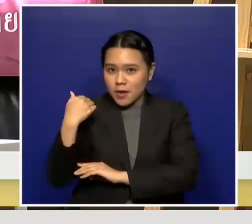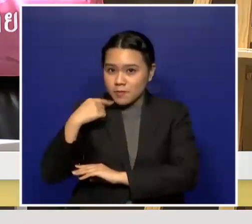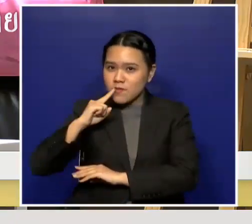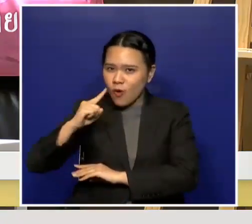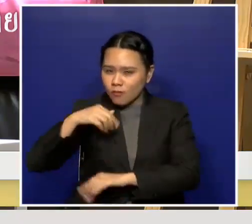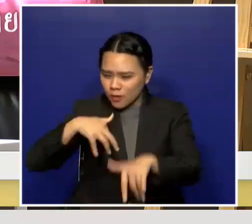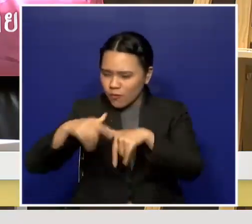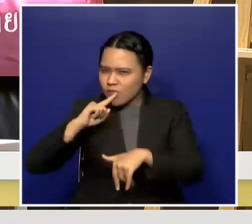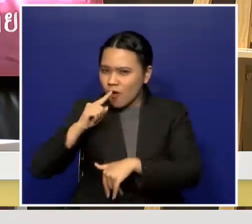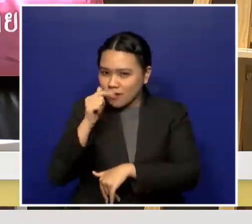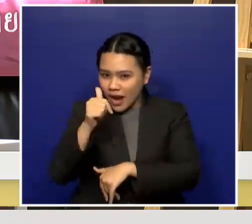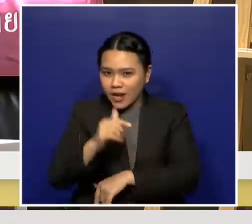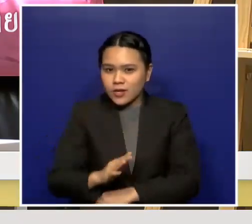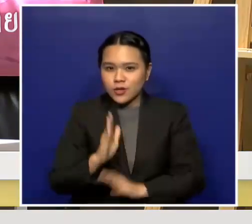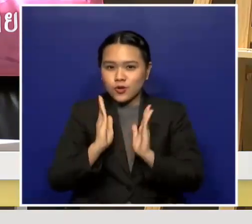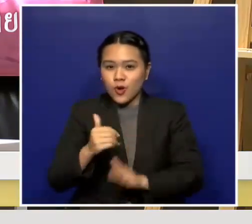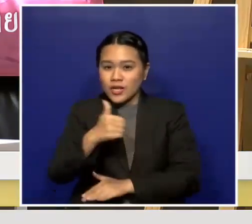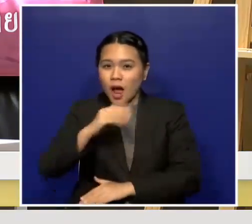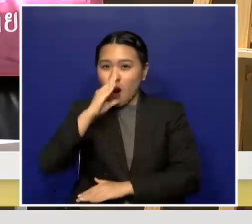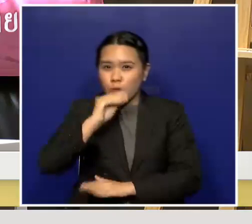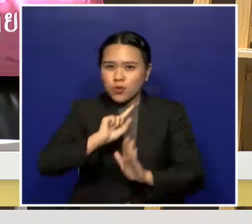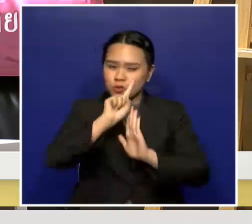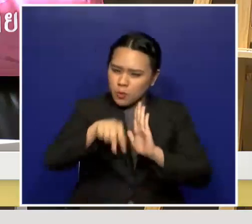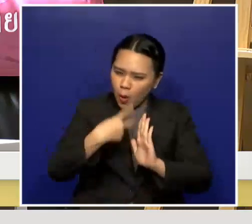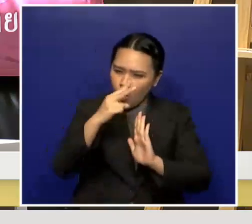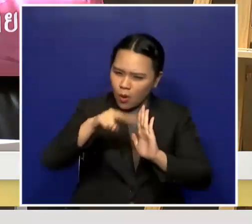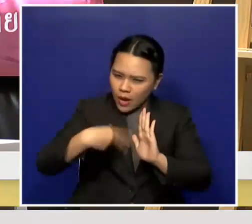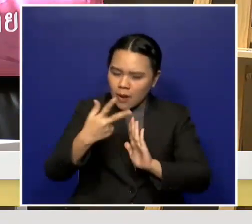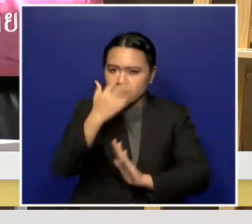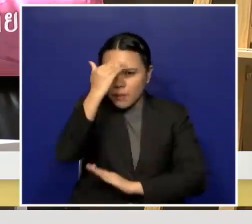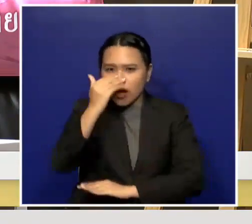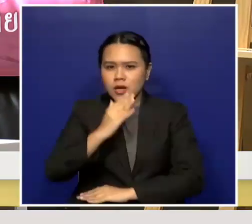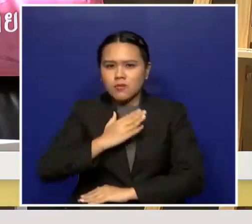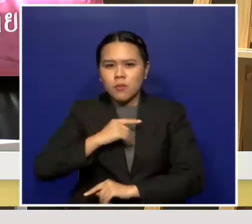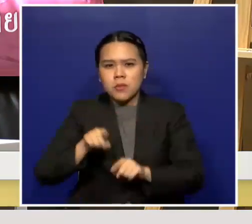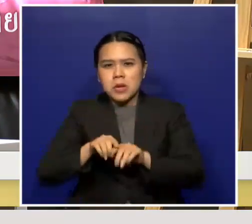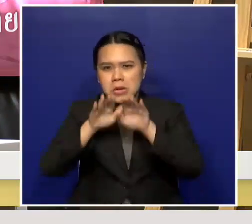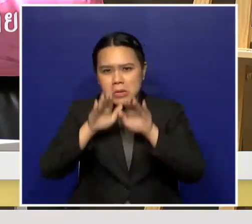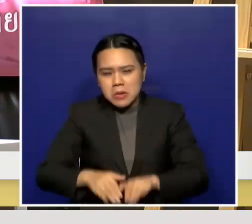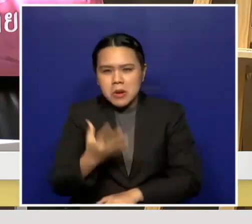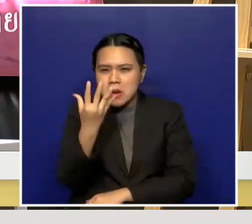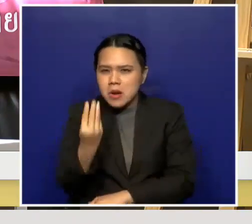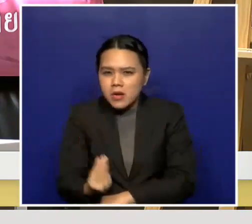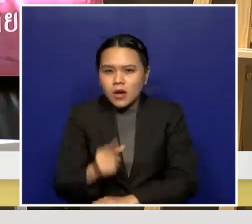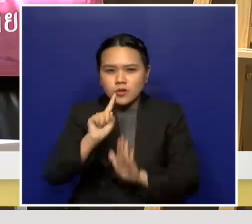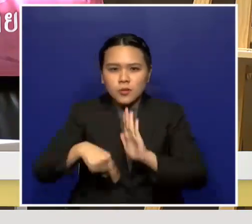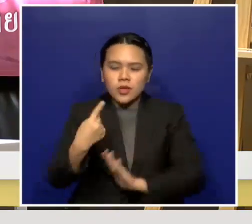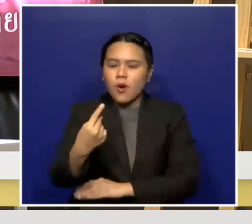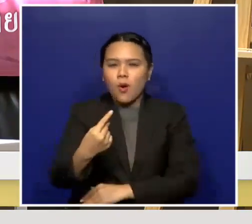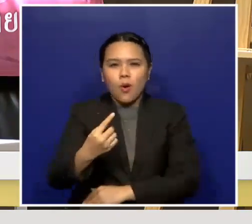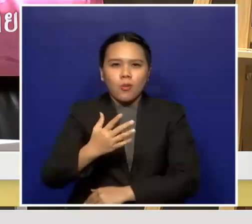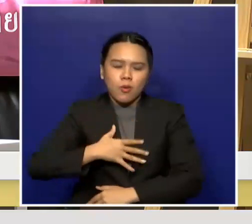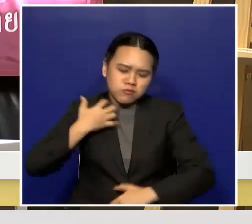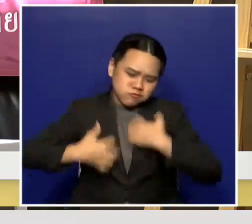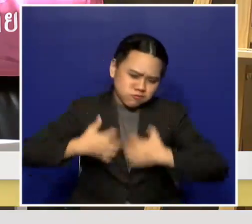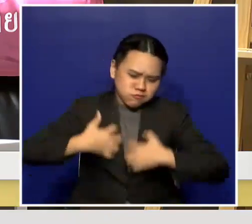ครับคนอื่นพูดตั้ง 2-3 ครั้ง 2-3 ชั่วโมงยังพูดได้ทำไมผมต้องกดเวลานี่กราบเรียนเลยนะครับผมไม่พอใจมากเล